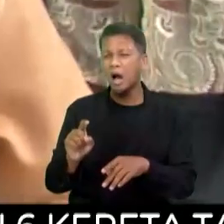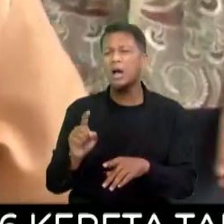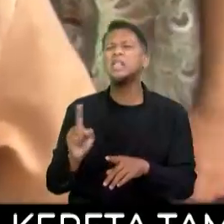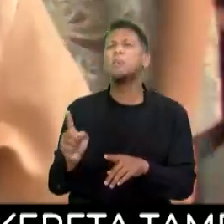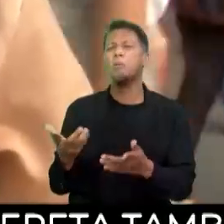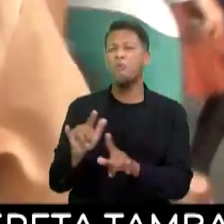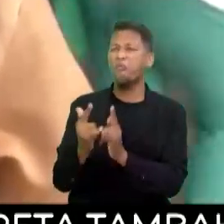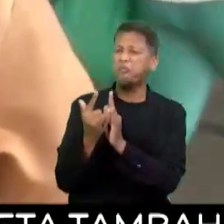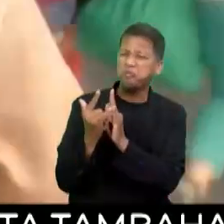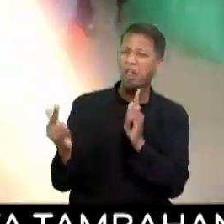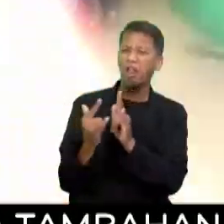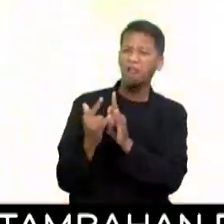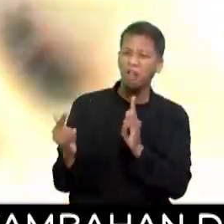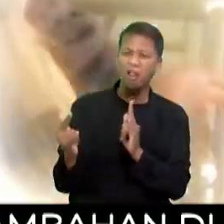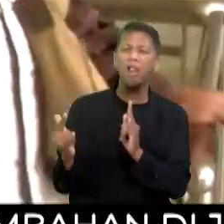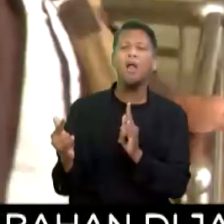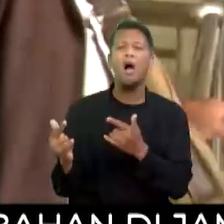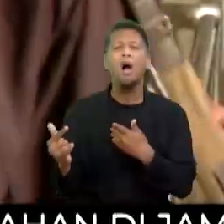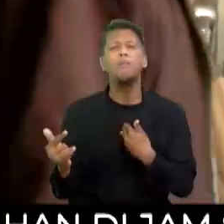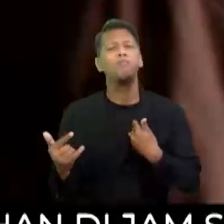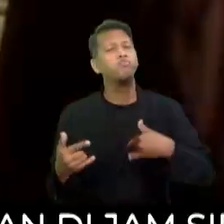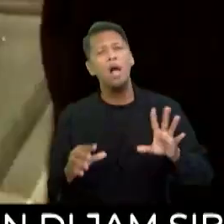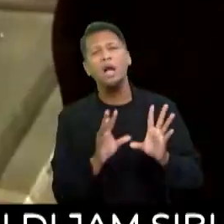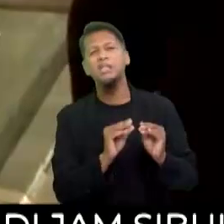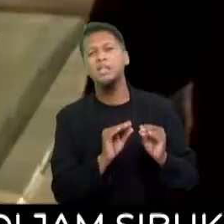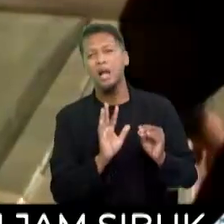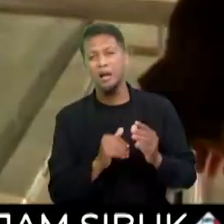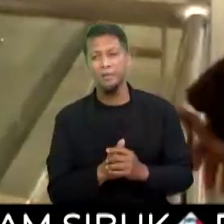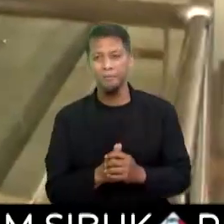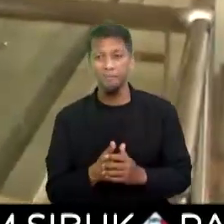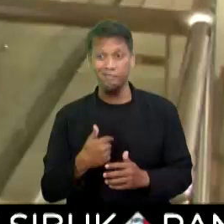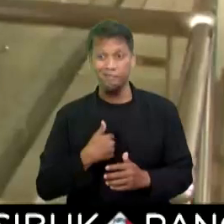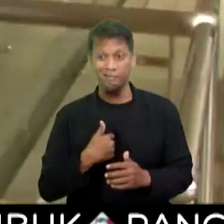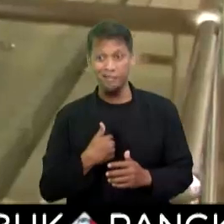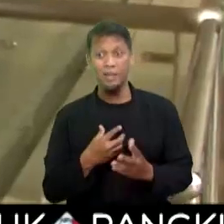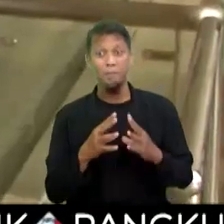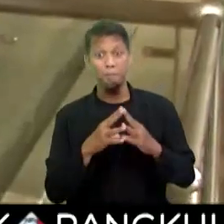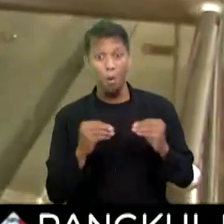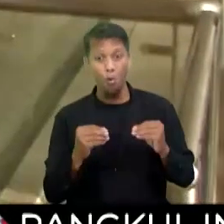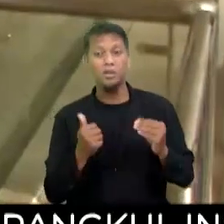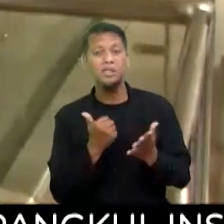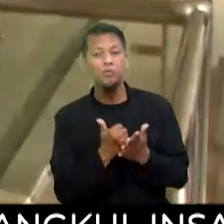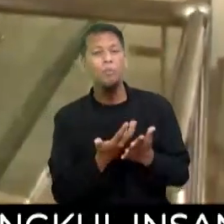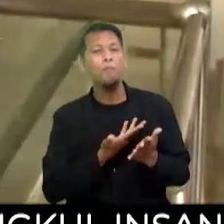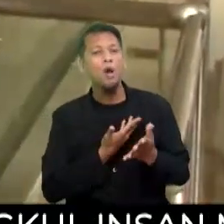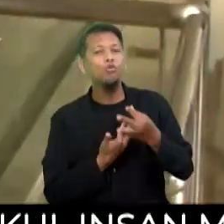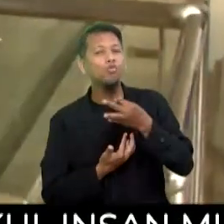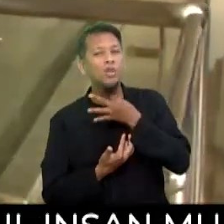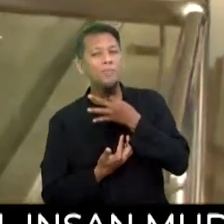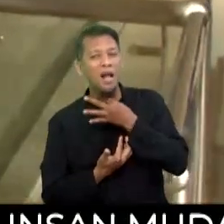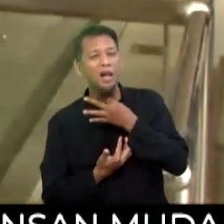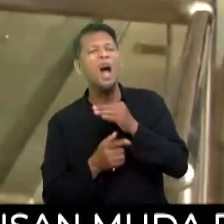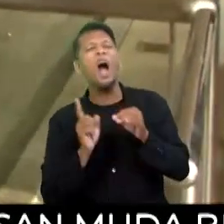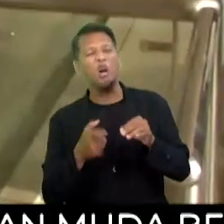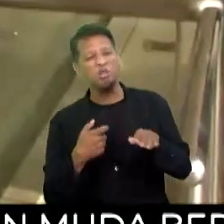pulang kerjanya tuh penumpuk Mbak gitu. Aku dari Depok sih ini. Mau kemana? Sebenarnya ke Sudirman, jadi aku harus transit dulu sekarang,